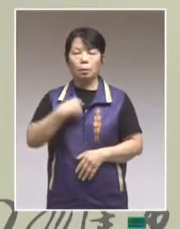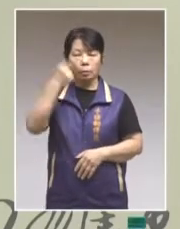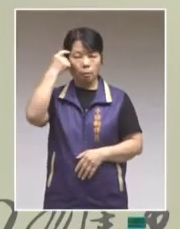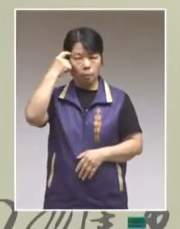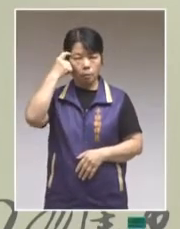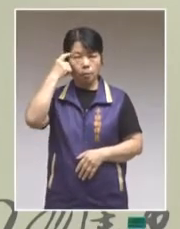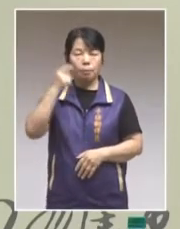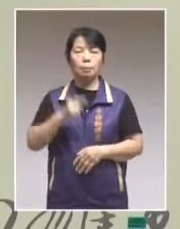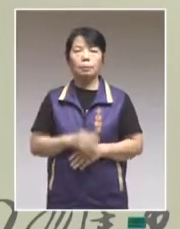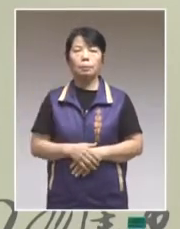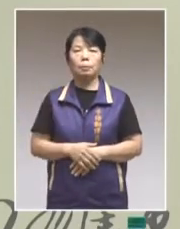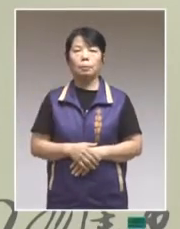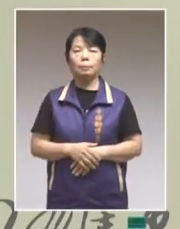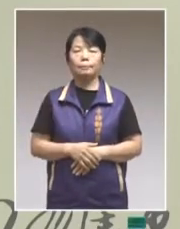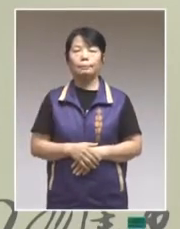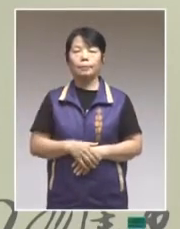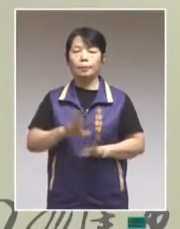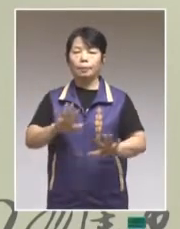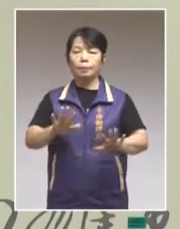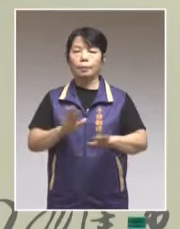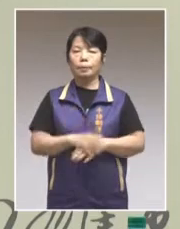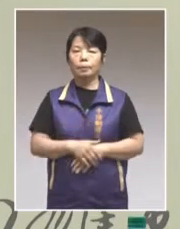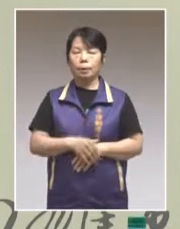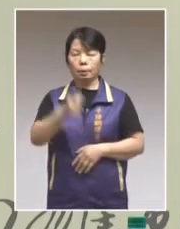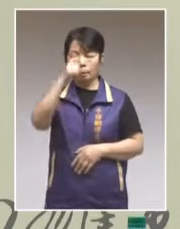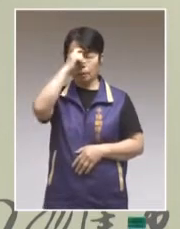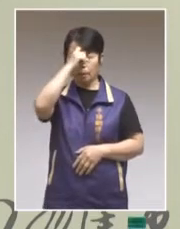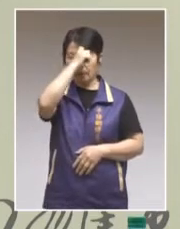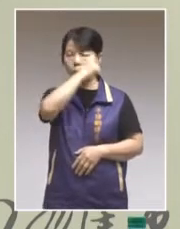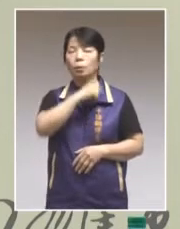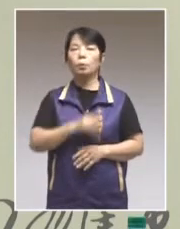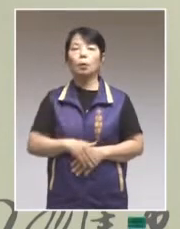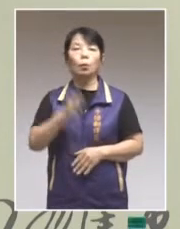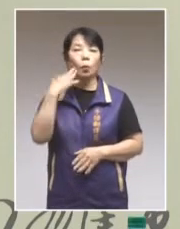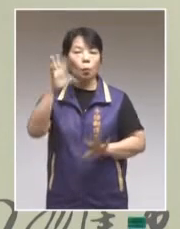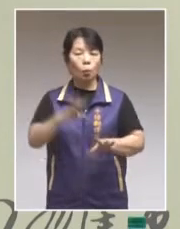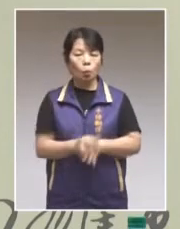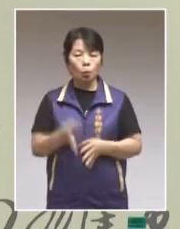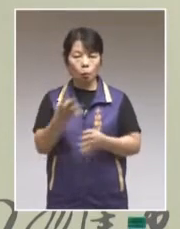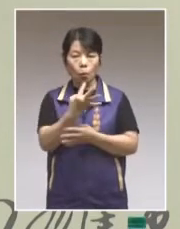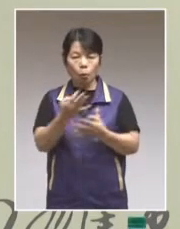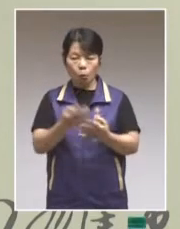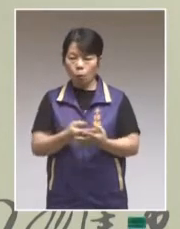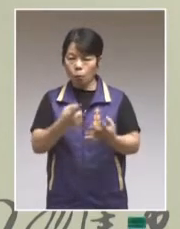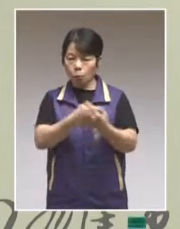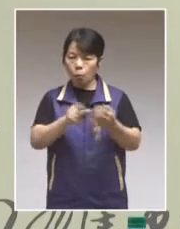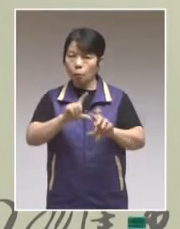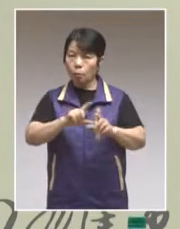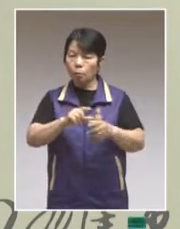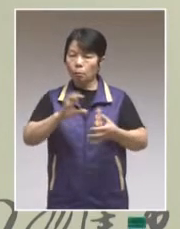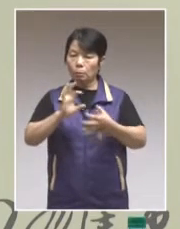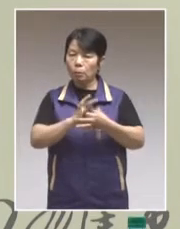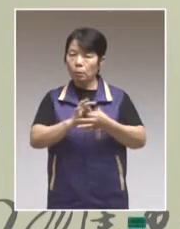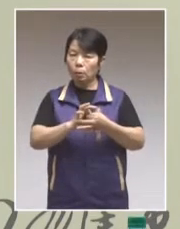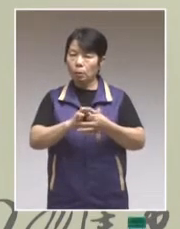我想这个我们是希望了哈，因为假如这个数量充足的话，好，